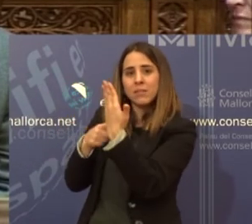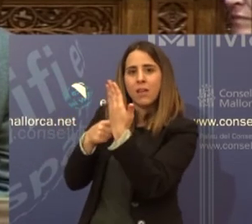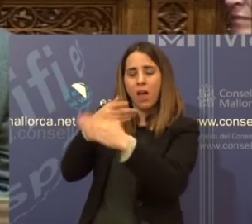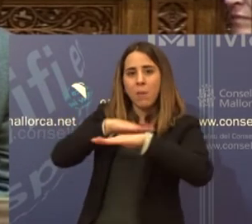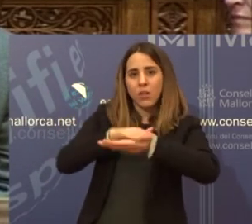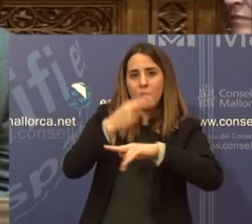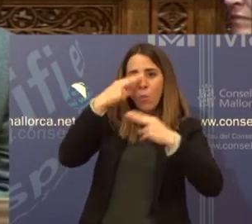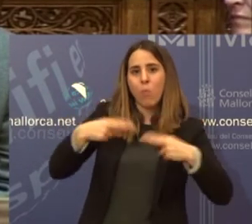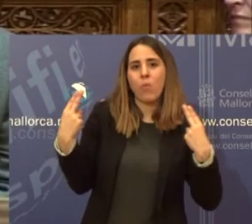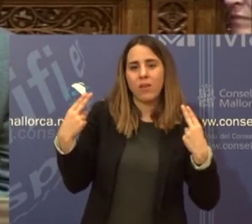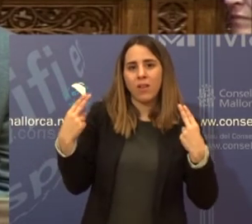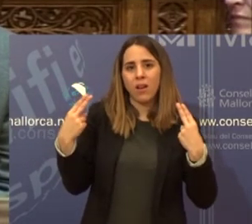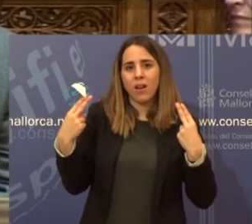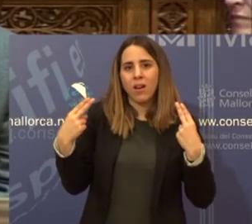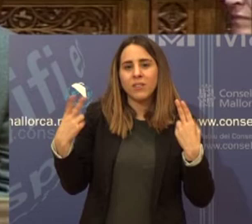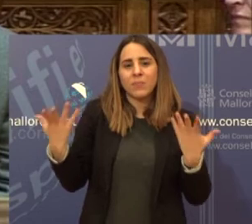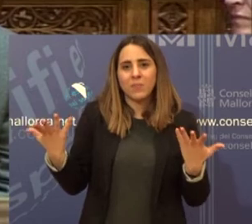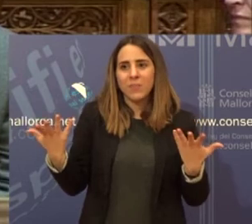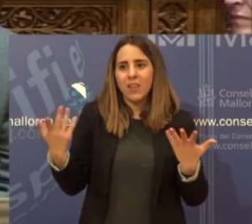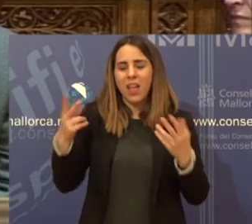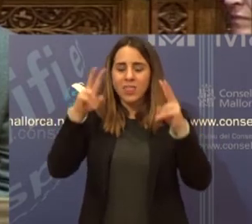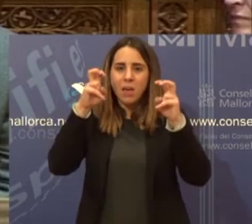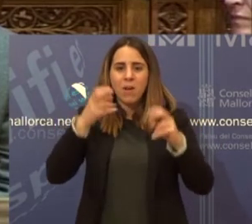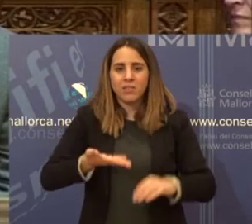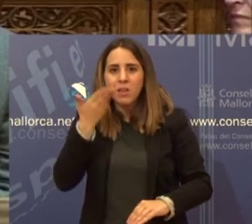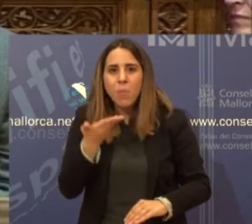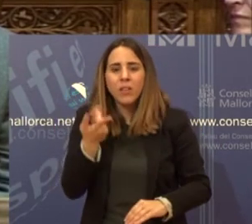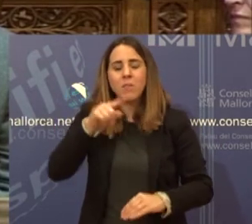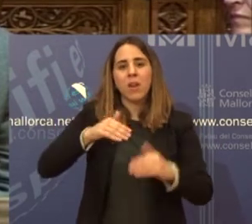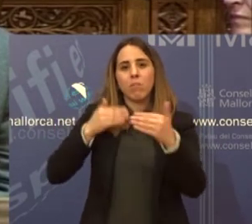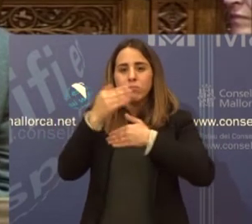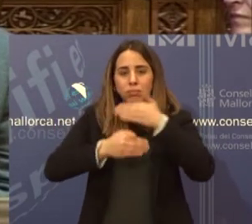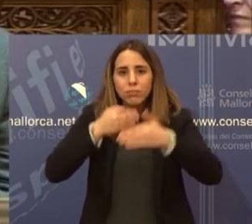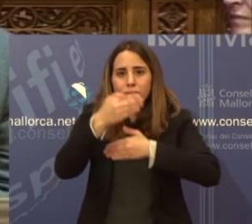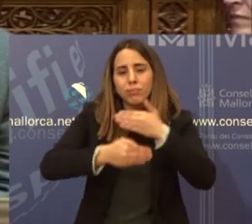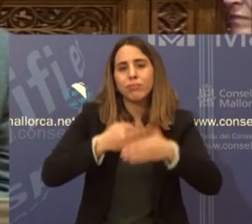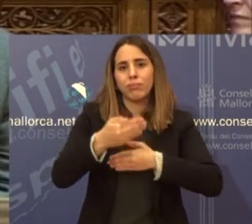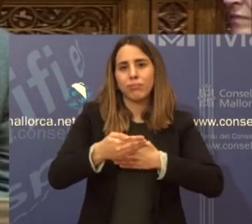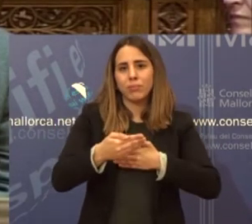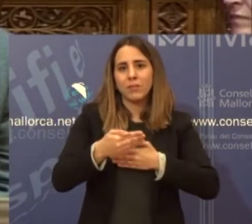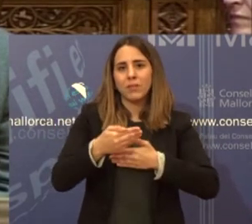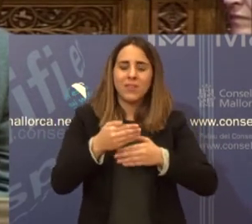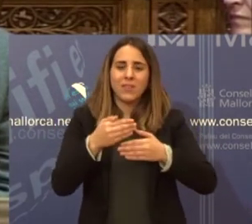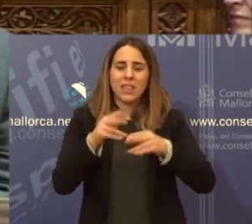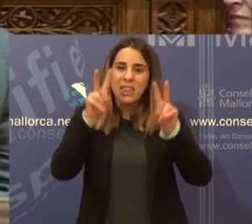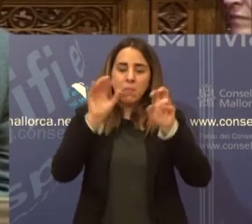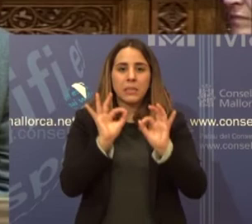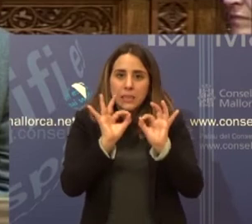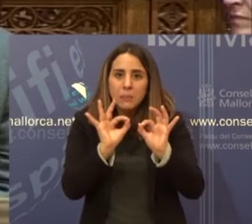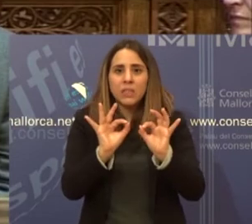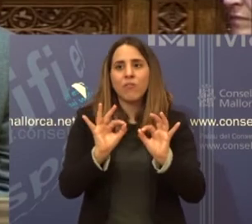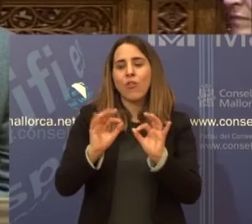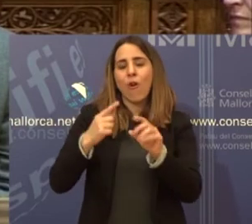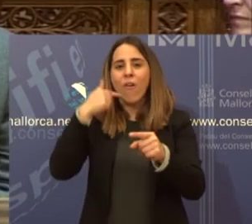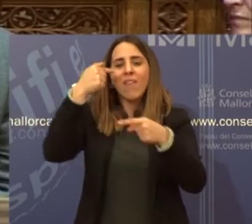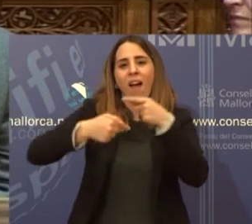i quines són les qüestions que són realment importants i transcendents a dins el fet de